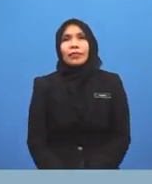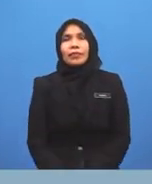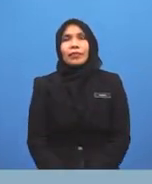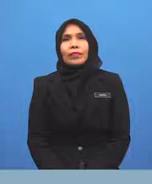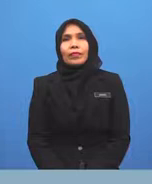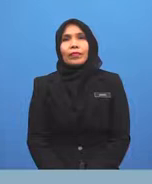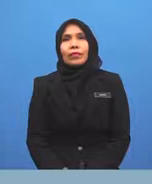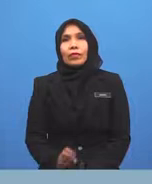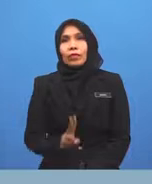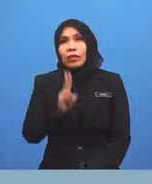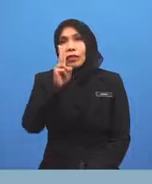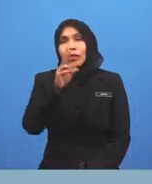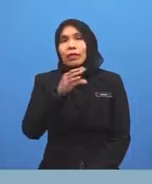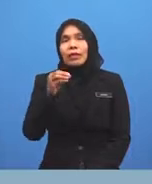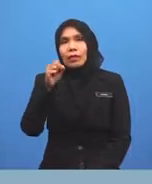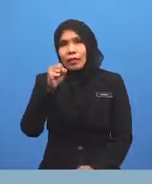berkutub selatan.